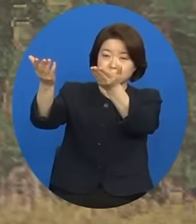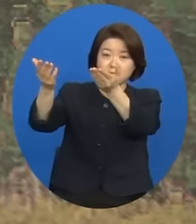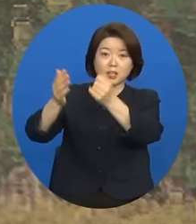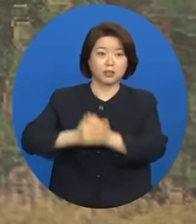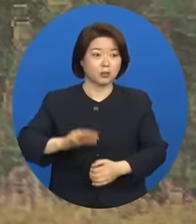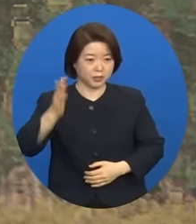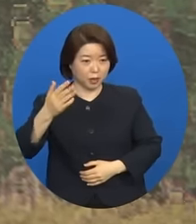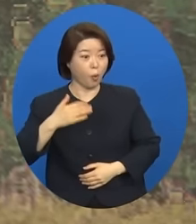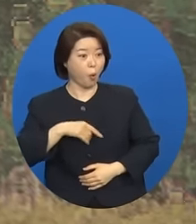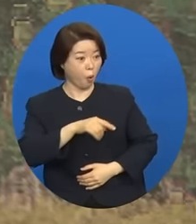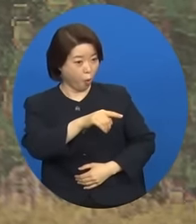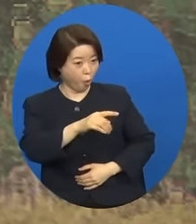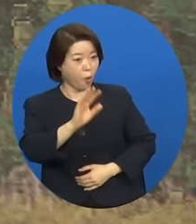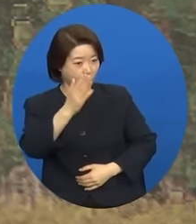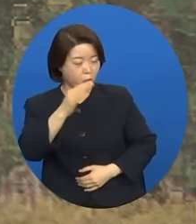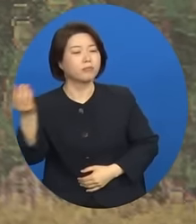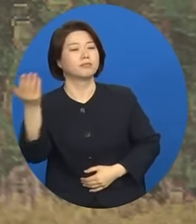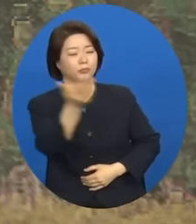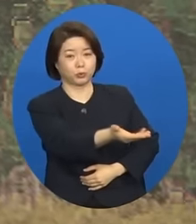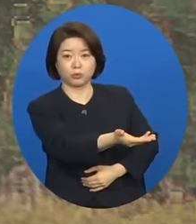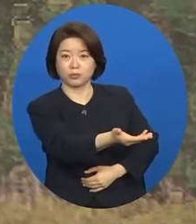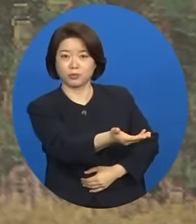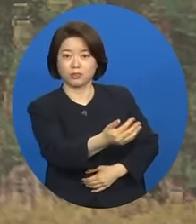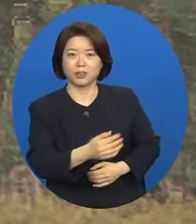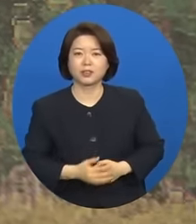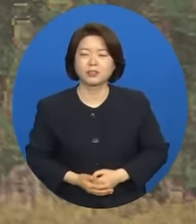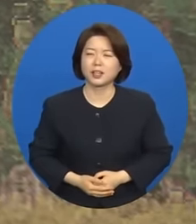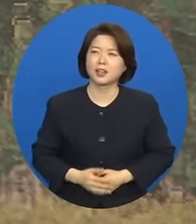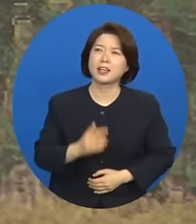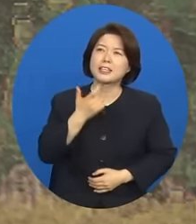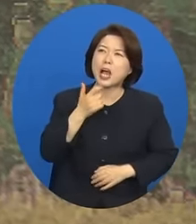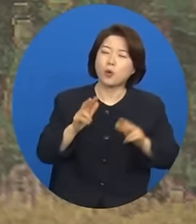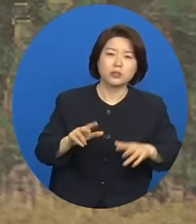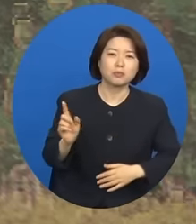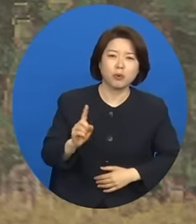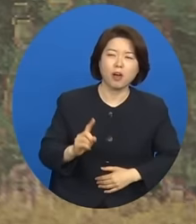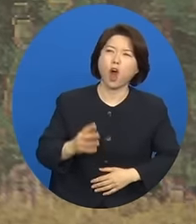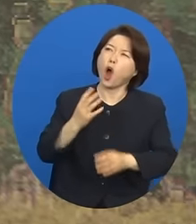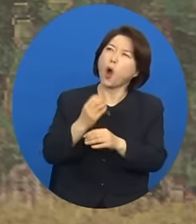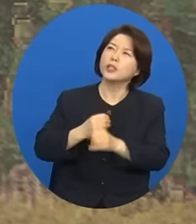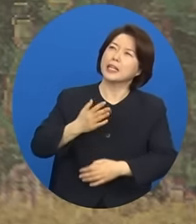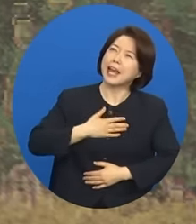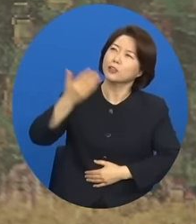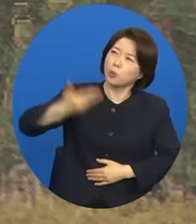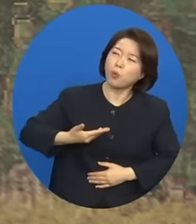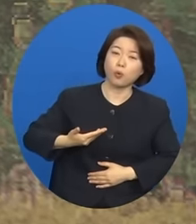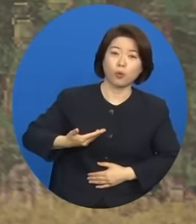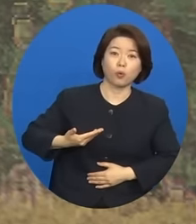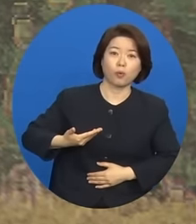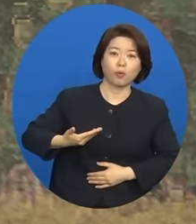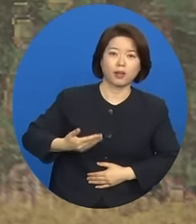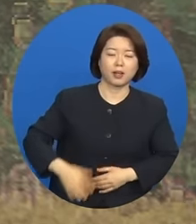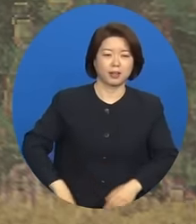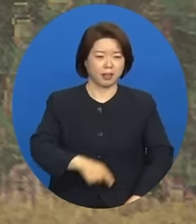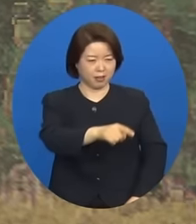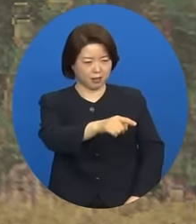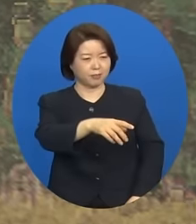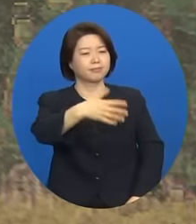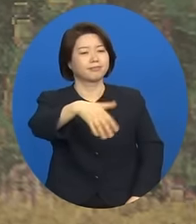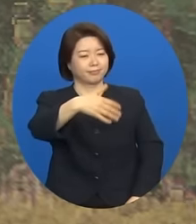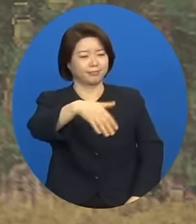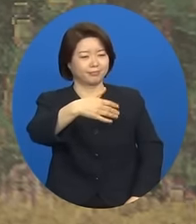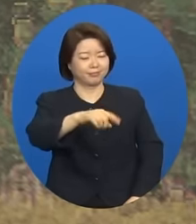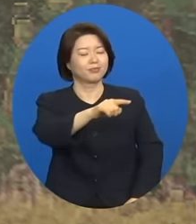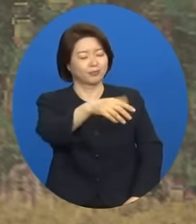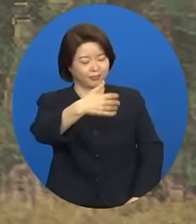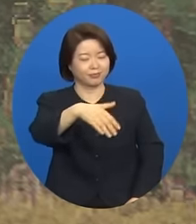이렇게 하시거든요. 그러니까 지금 야곱은 언제 내 거 되냐 이거예요. 그럼 하나님 뭐라고 하시죠? 아, 아직은